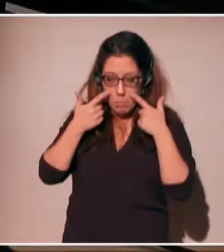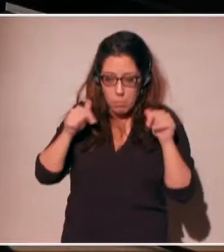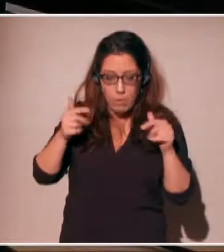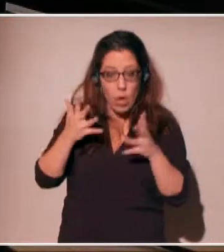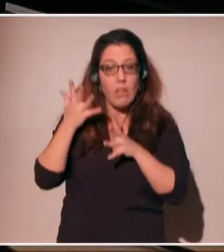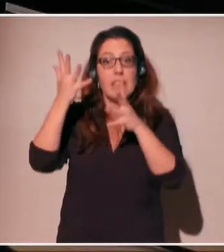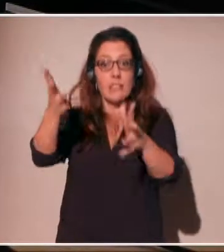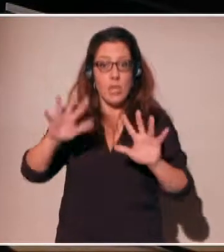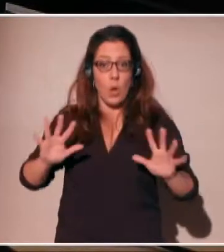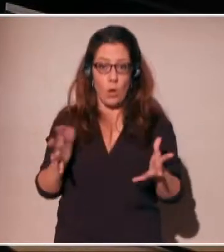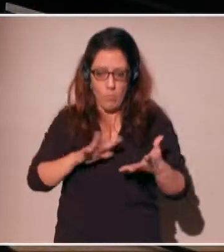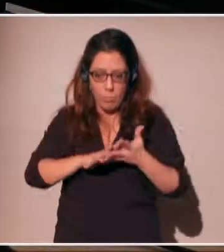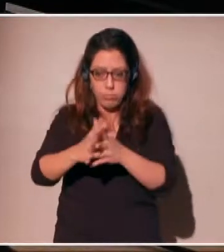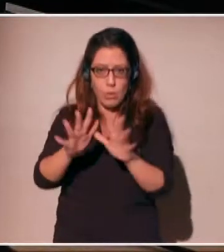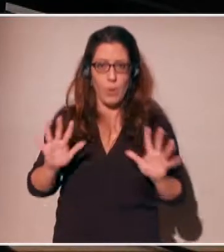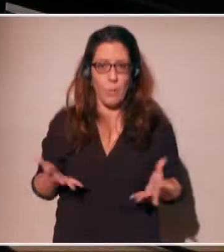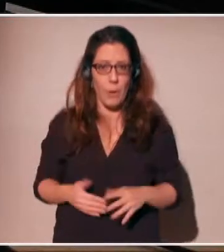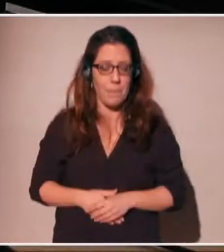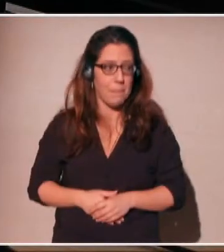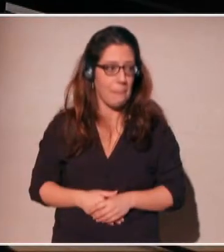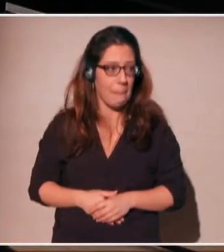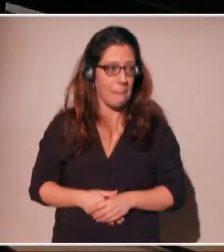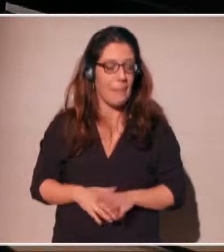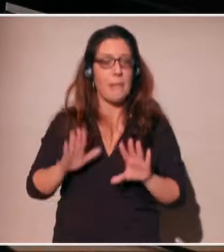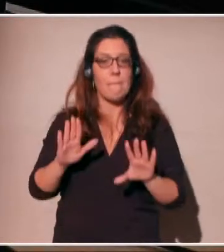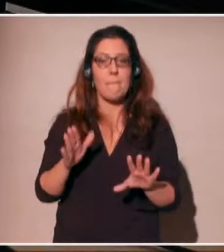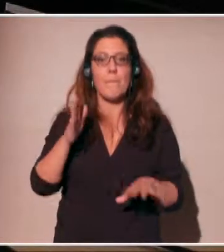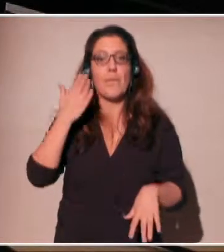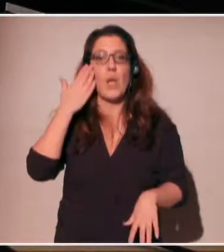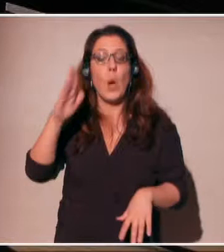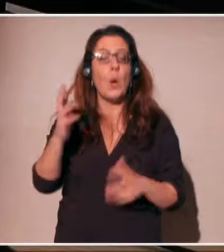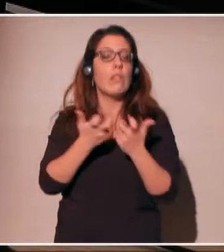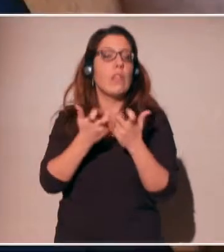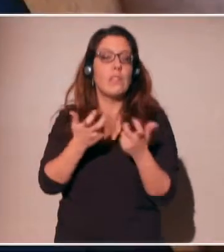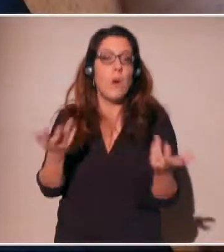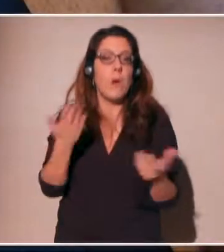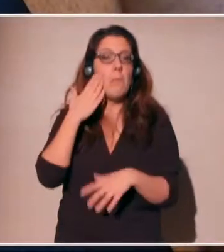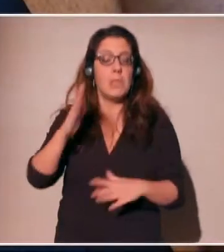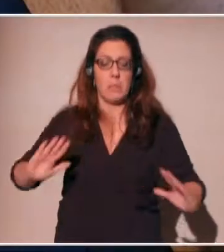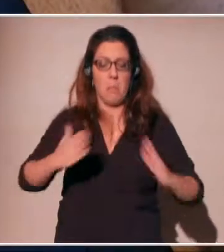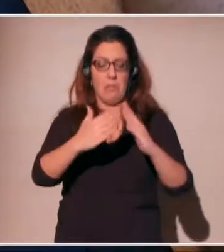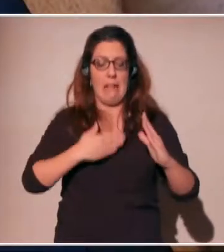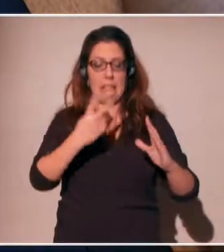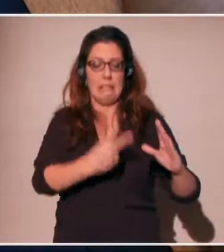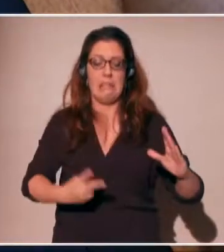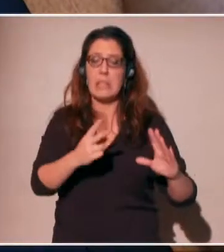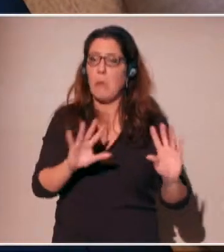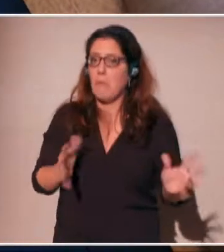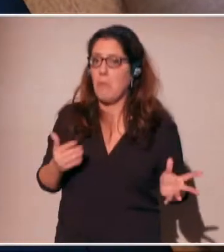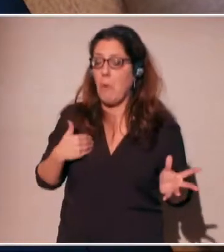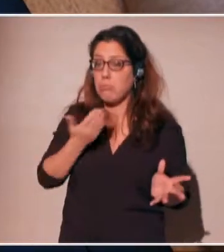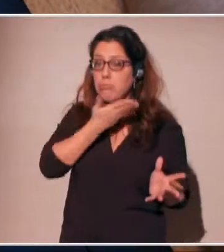ans. Alors, je n'arrive pas à un autre exemple. Je ne sais pas dessiner une montagne, mais je peux, par exemple,